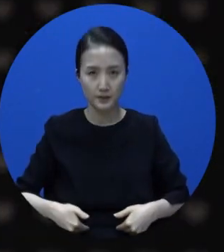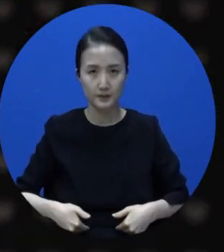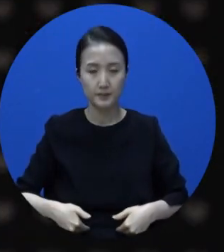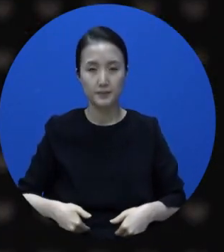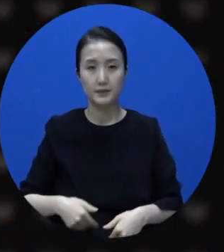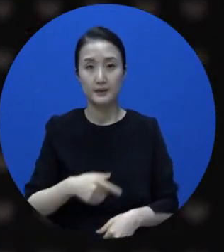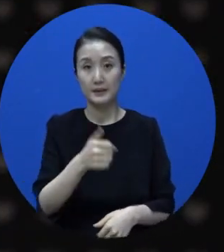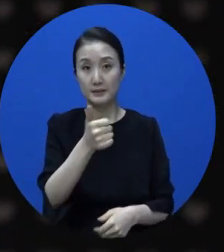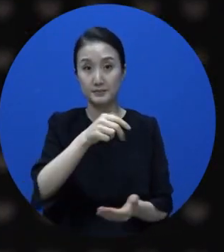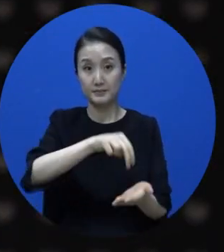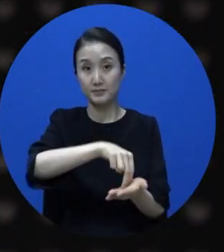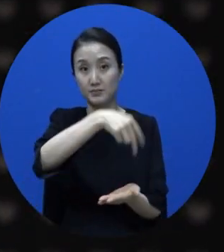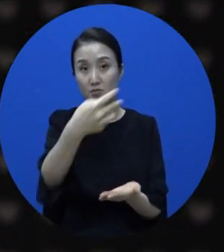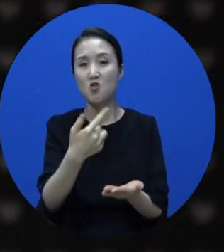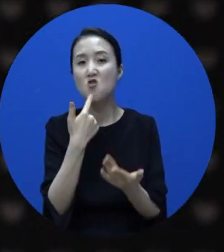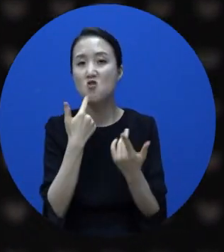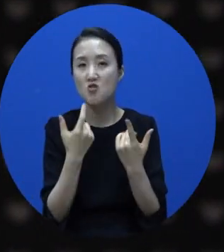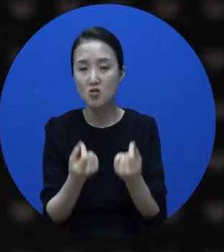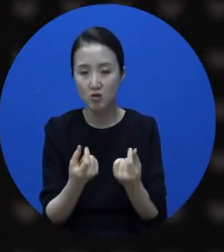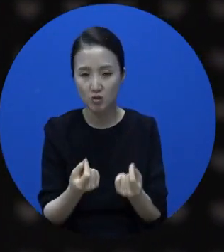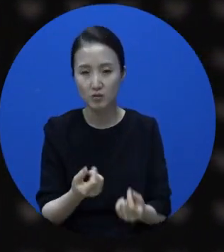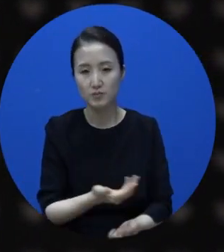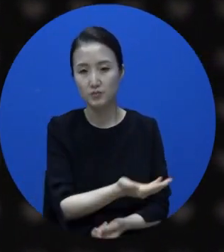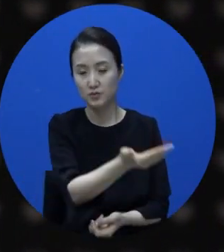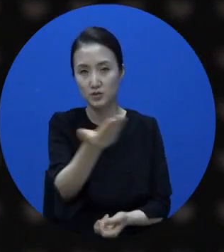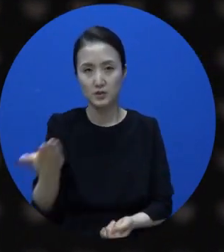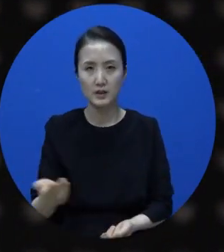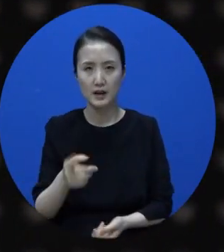여러분들이 이 포스 베리 선수처럼